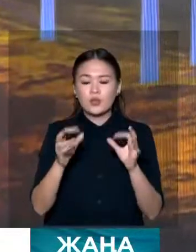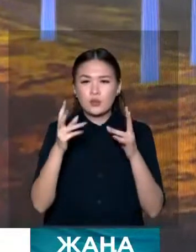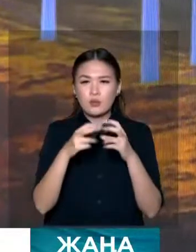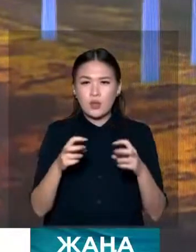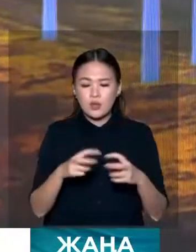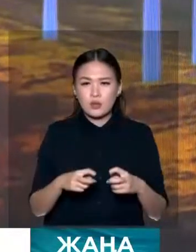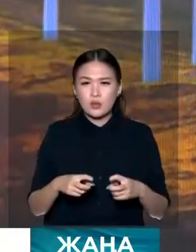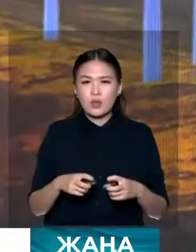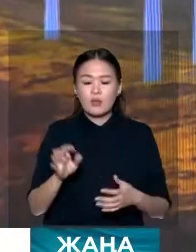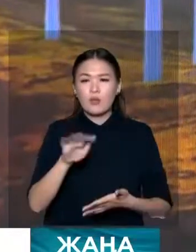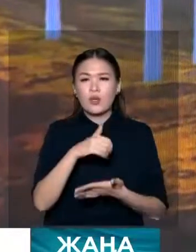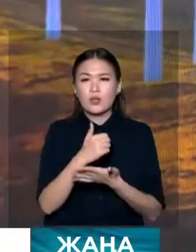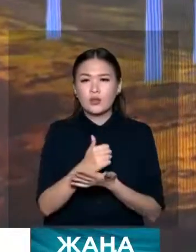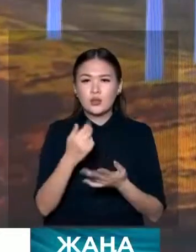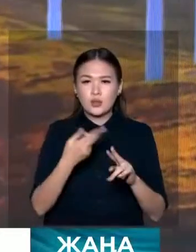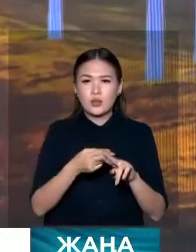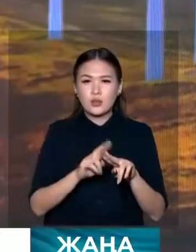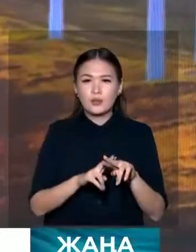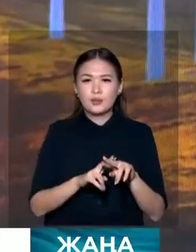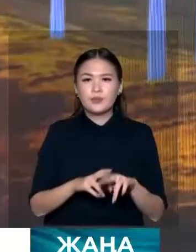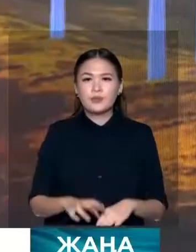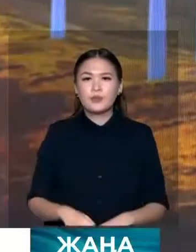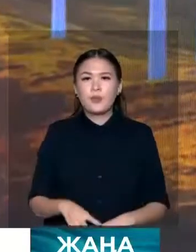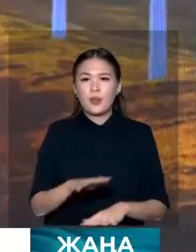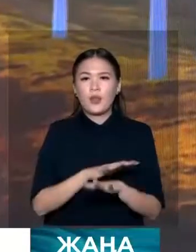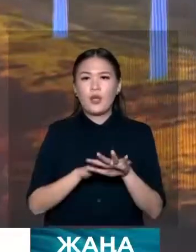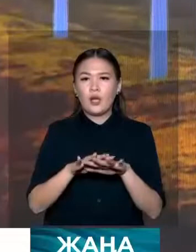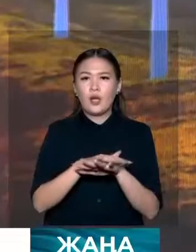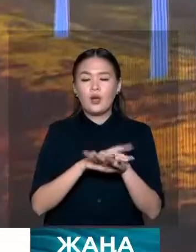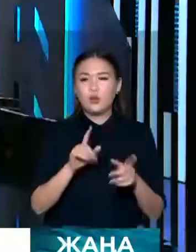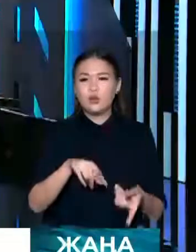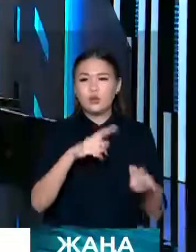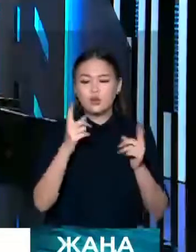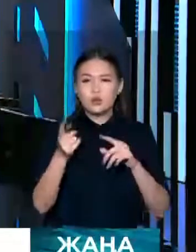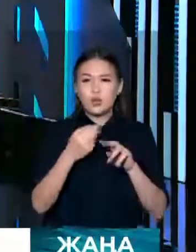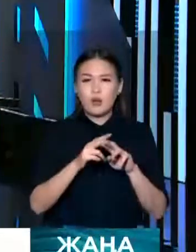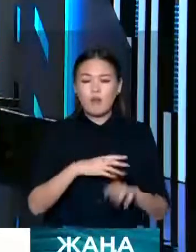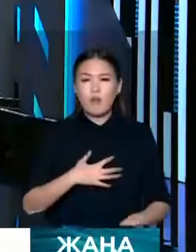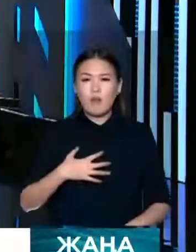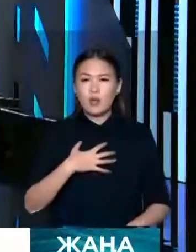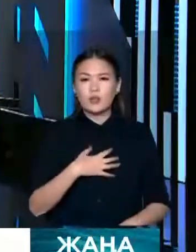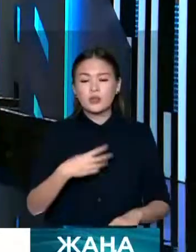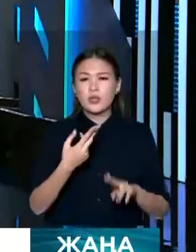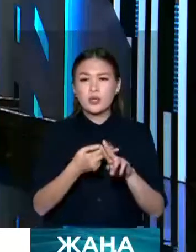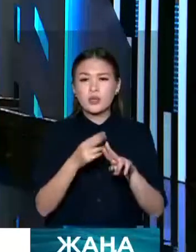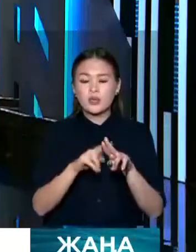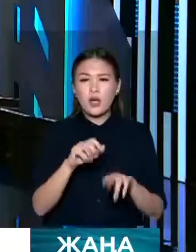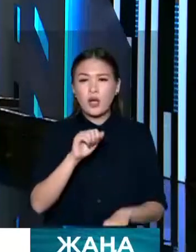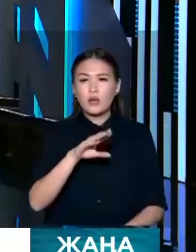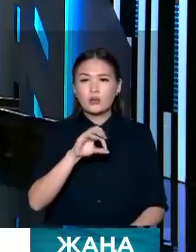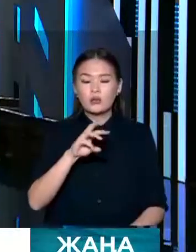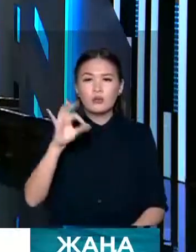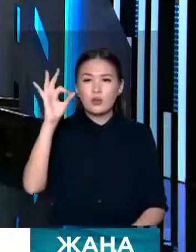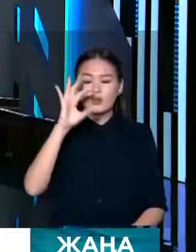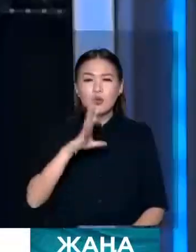сол басты мәселелердің бірі болып табылу керек. Енді халыққа өтетін мәселе, халыққа маңызды мәселе, бұл атом